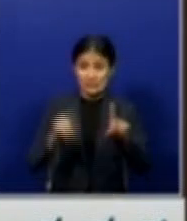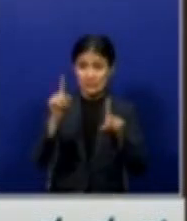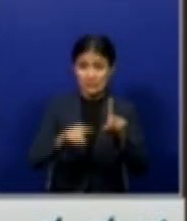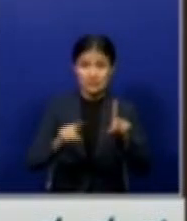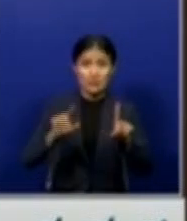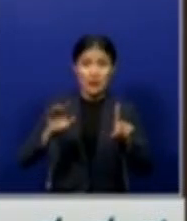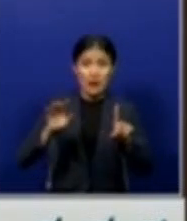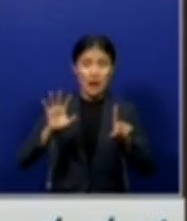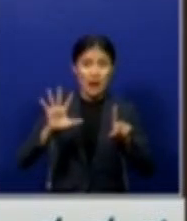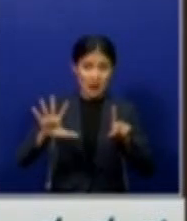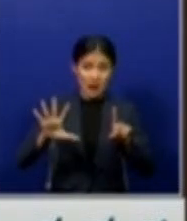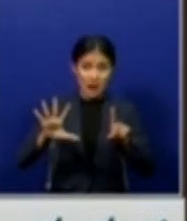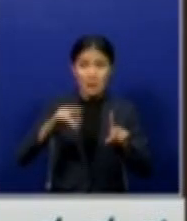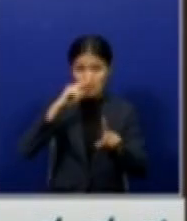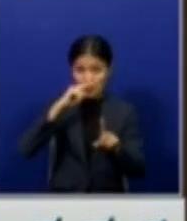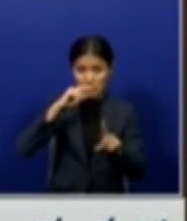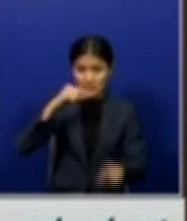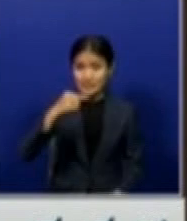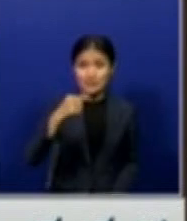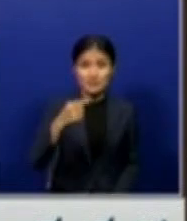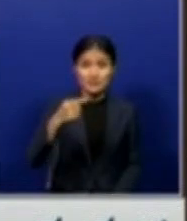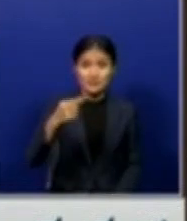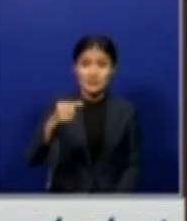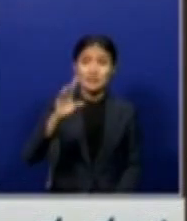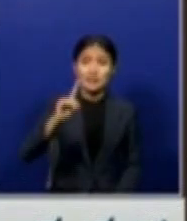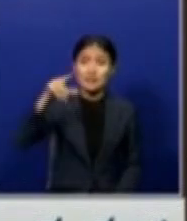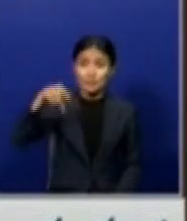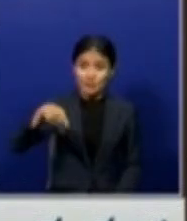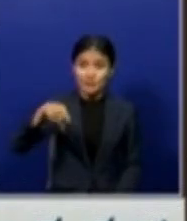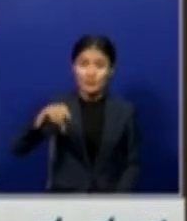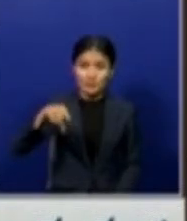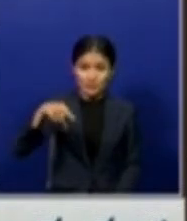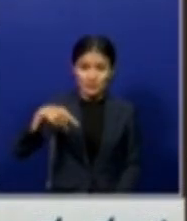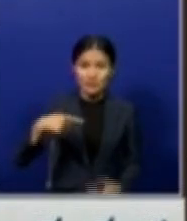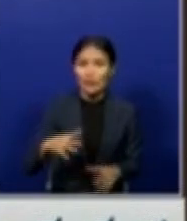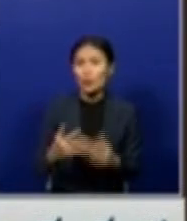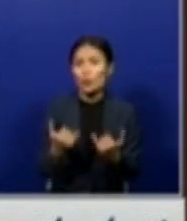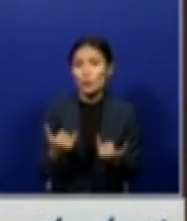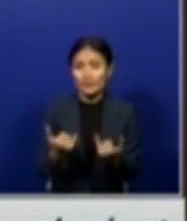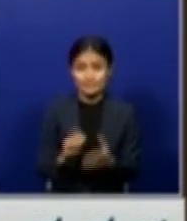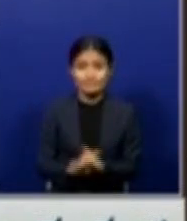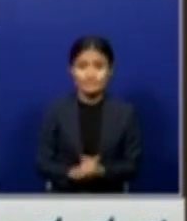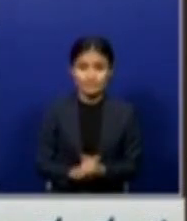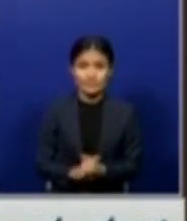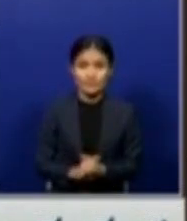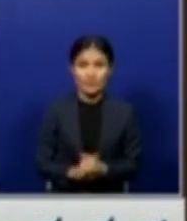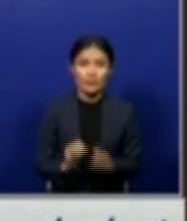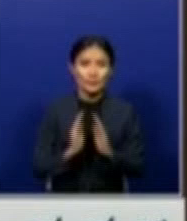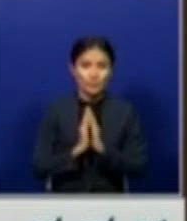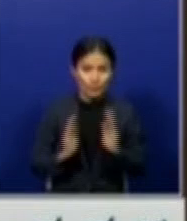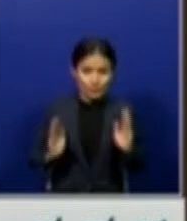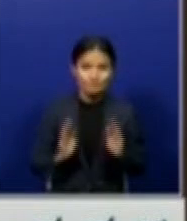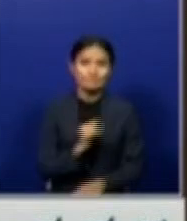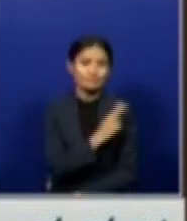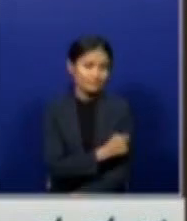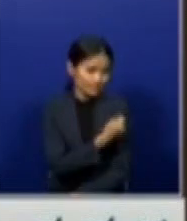การท่องเที่ยวเพราะฉะนั้น เราจึงได้รับผลกระทบรุนแรงมากเพราะฉะนั้นในครั้งนี้นะครับผมจึงขอบคุณบุคลากรทาง